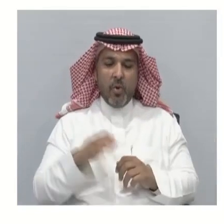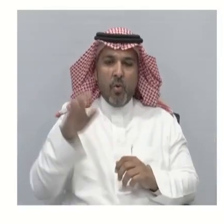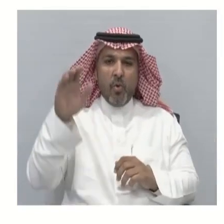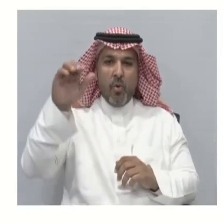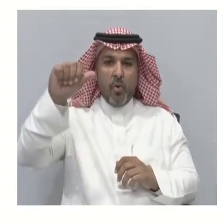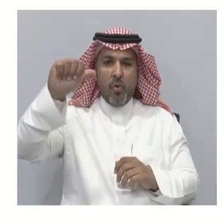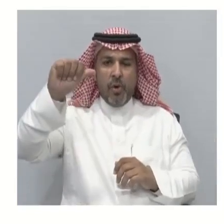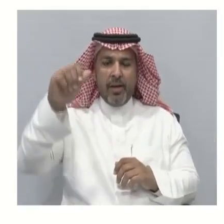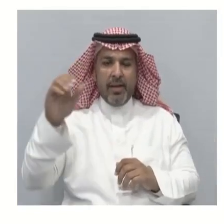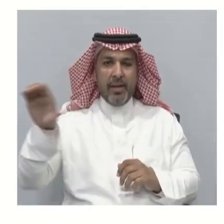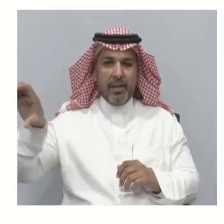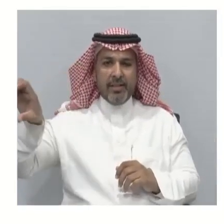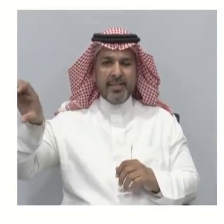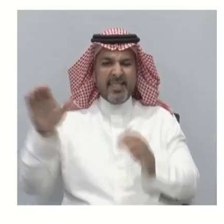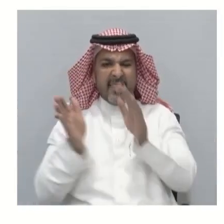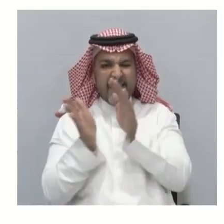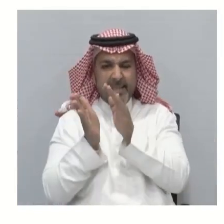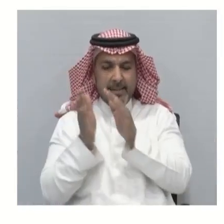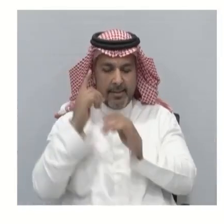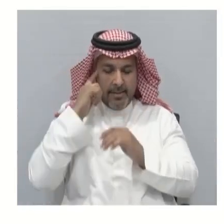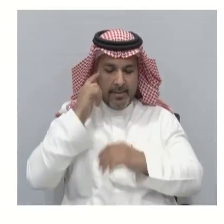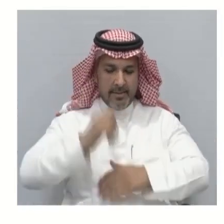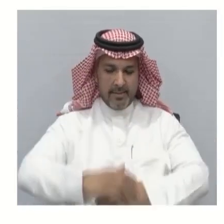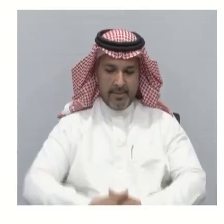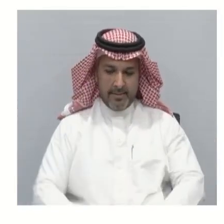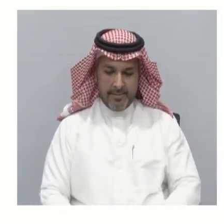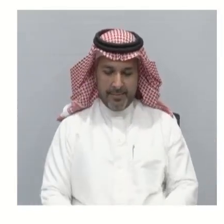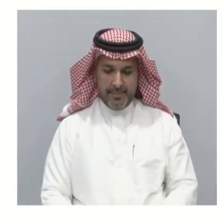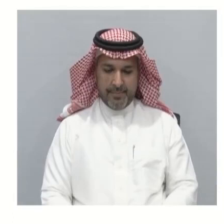اكبر من المسافه بين النقطتين اي